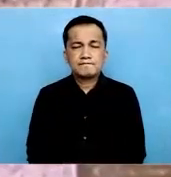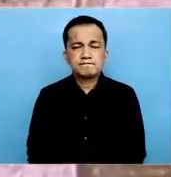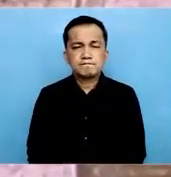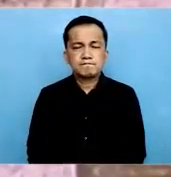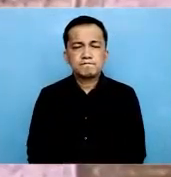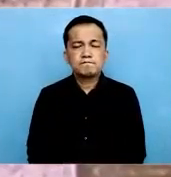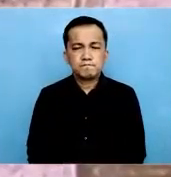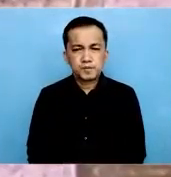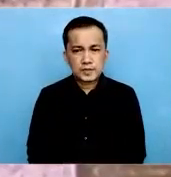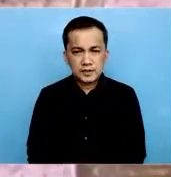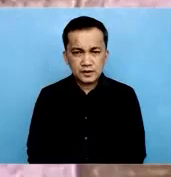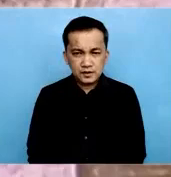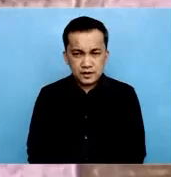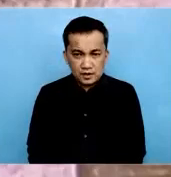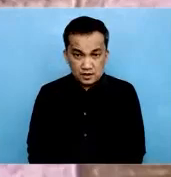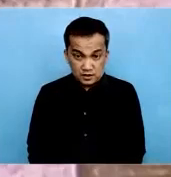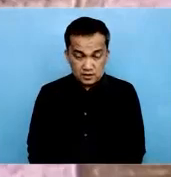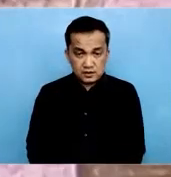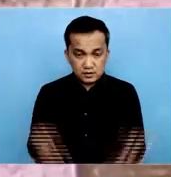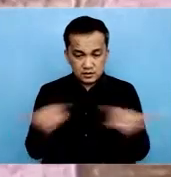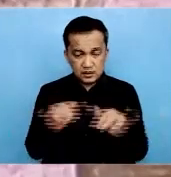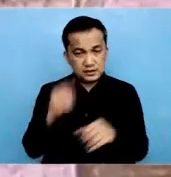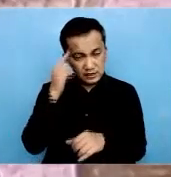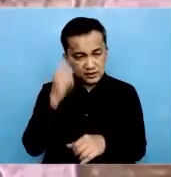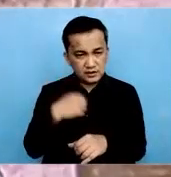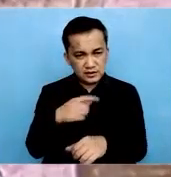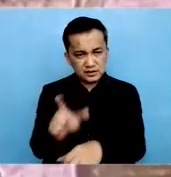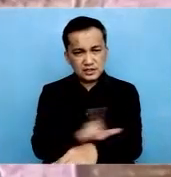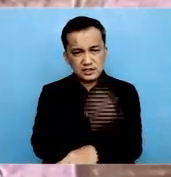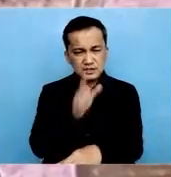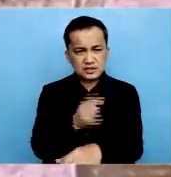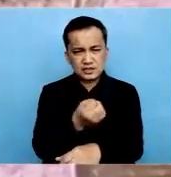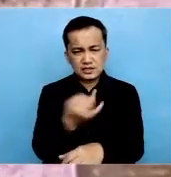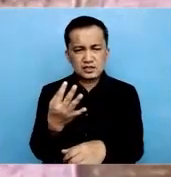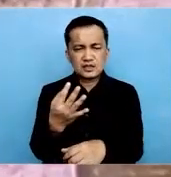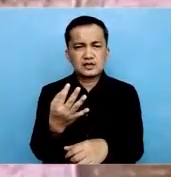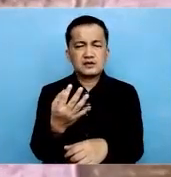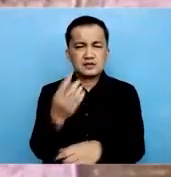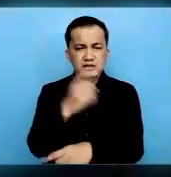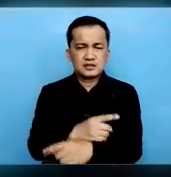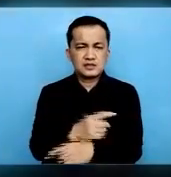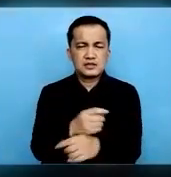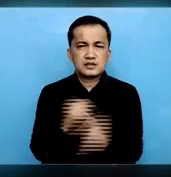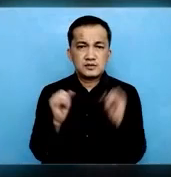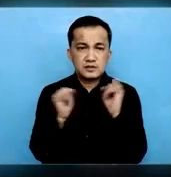Tapos, syempre, naisip ko din po, ang tagal niya na rin, ilang araw na siya sa freezer, nun sa Taiwan.